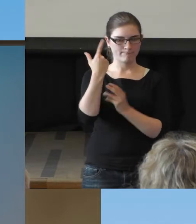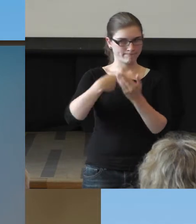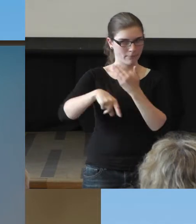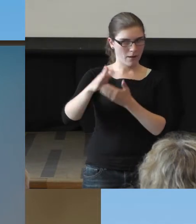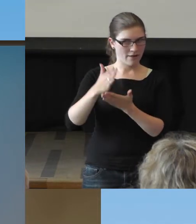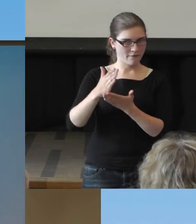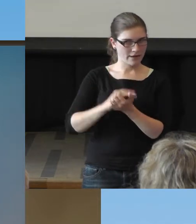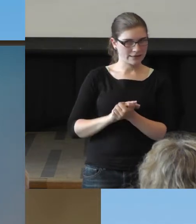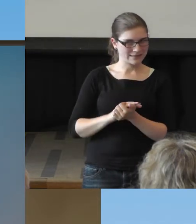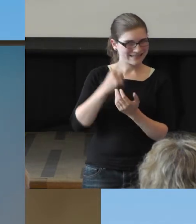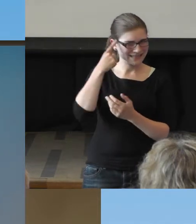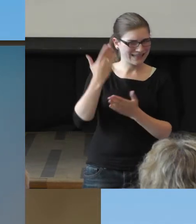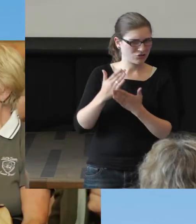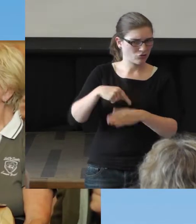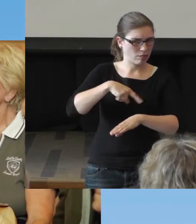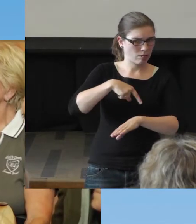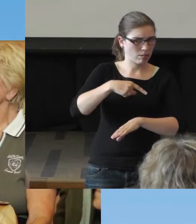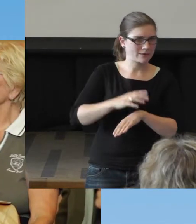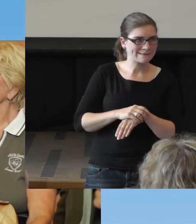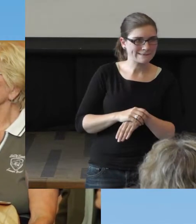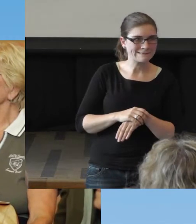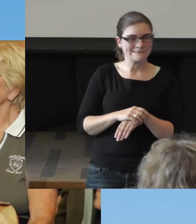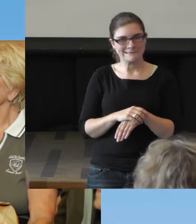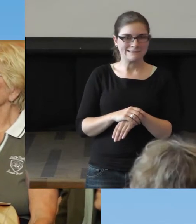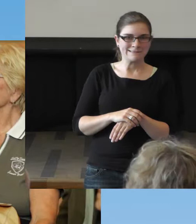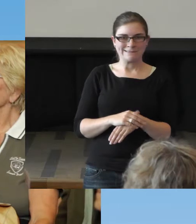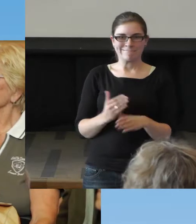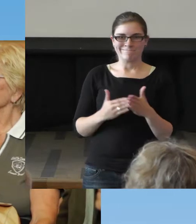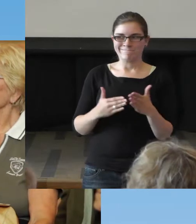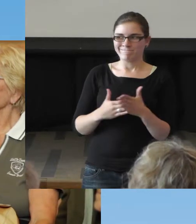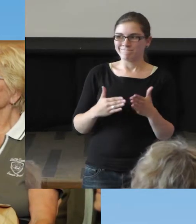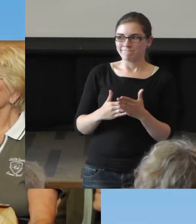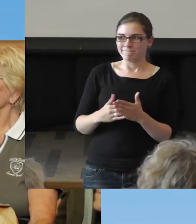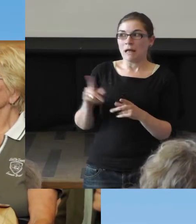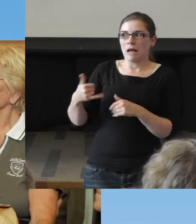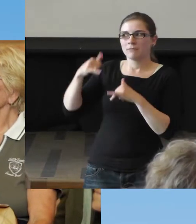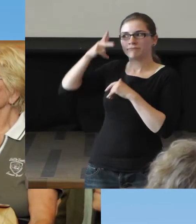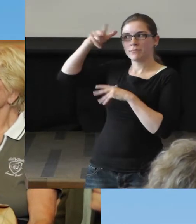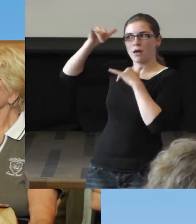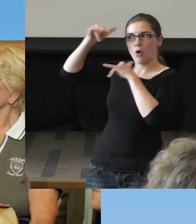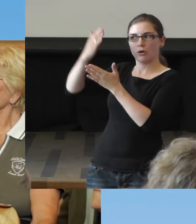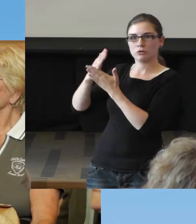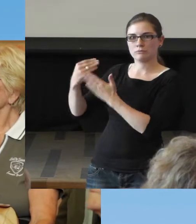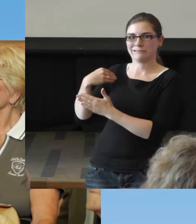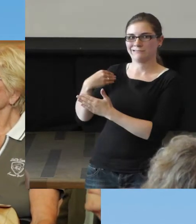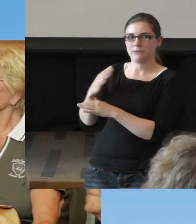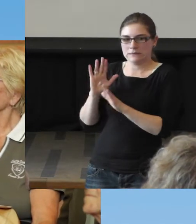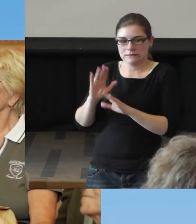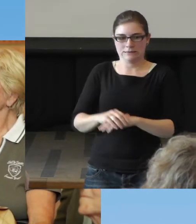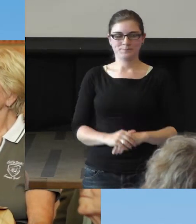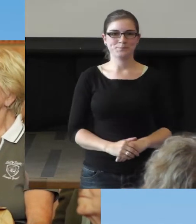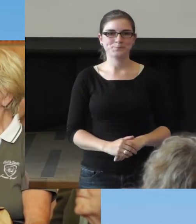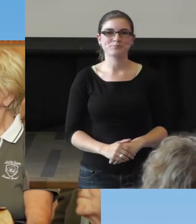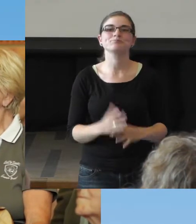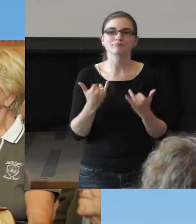Ich fürchte, dass ich auch mit meiner Zeit schon langsam am dransten bin. Ja, okay, Herr Ochs, gib mir schon Zeichen. Da